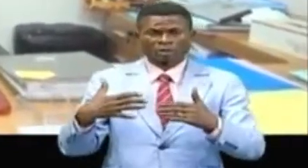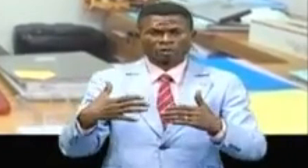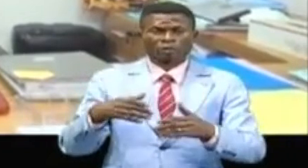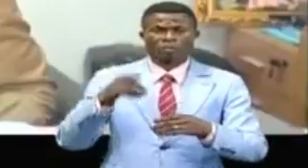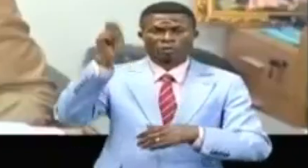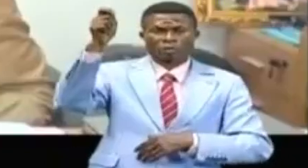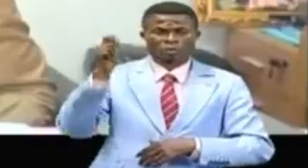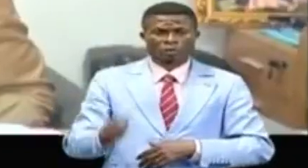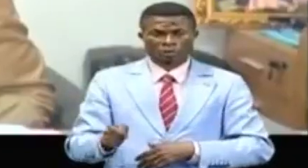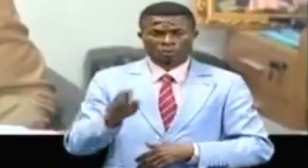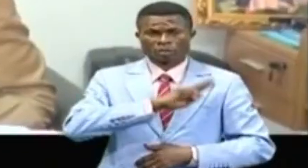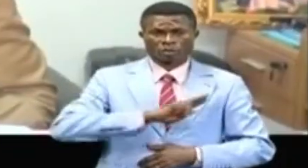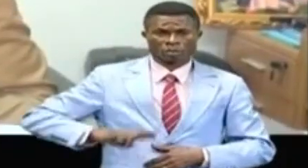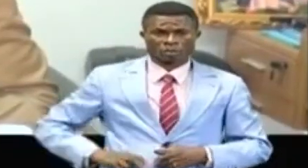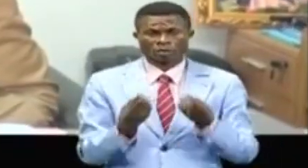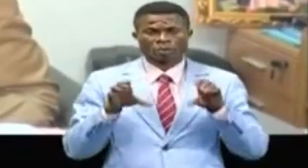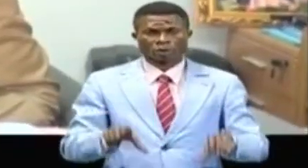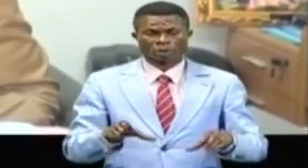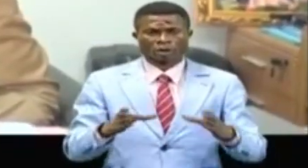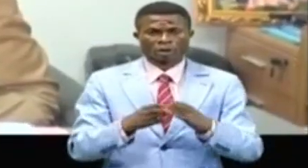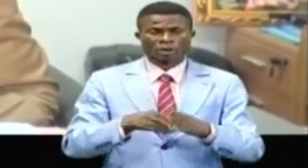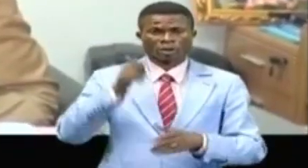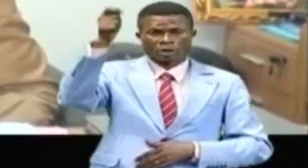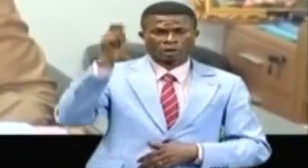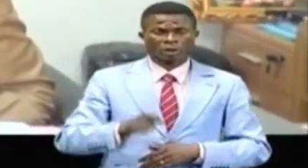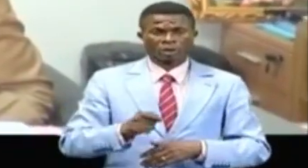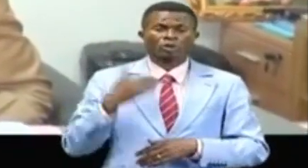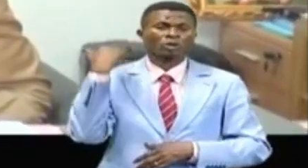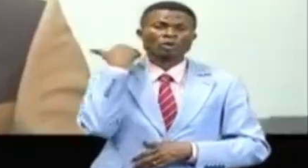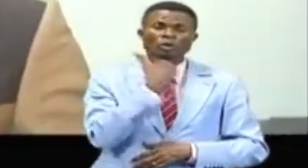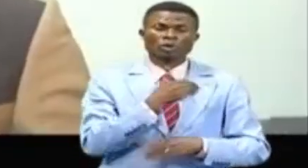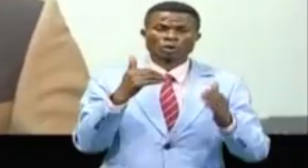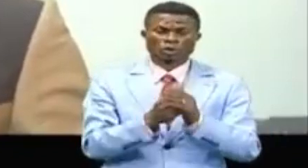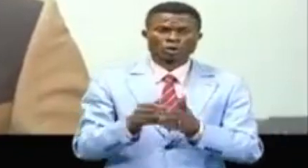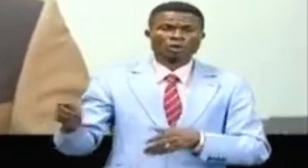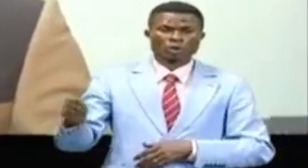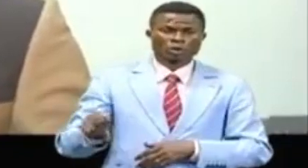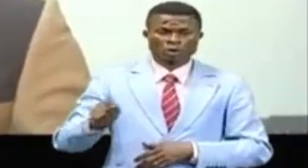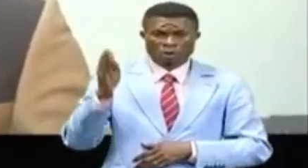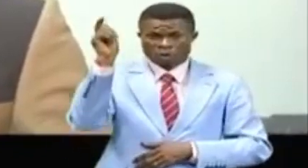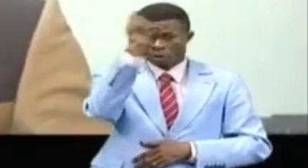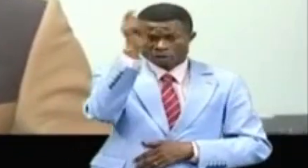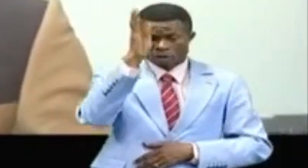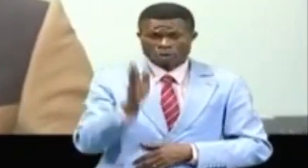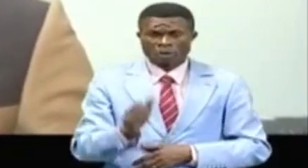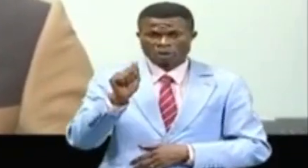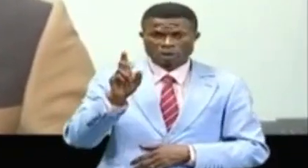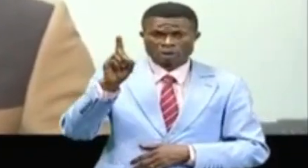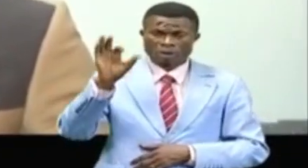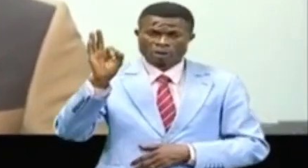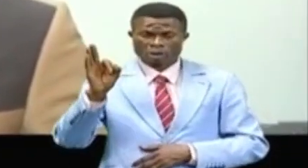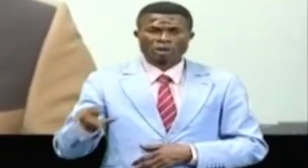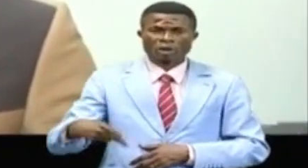forces conjointes de la République démocratique du Congo et de l'armée ougandaise contre les terroristes des ADF dans les territoires